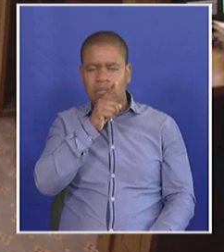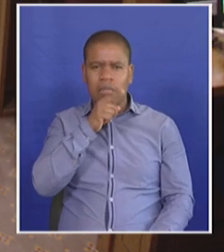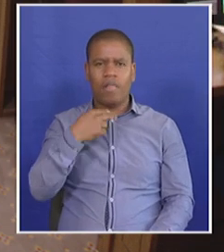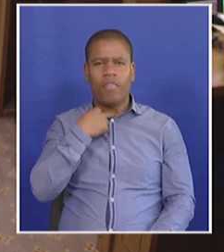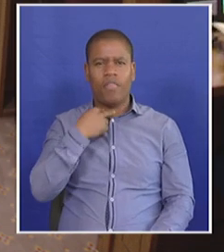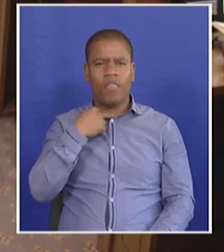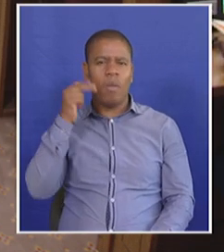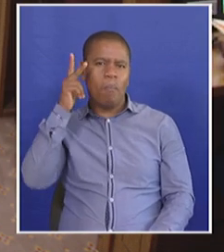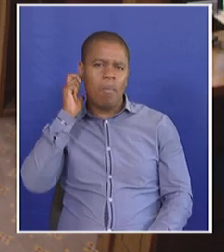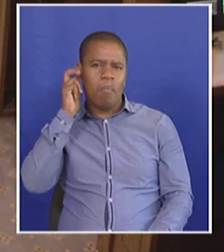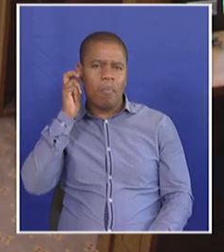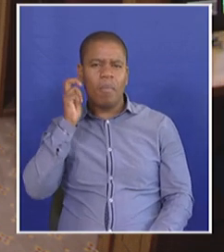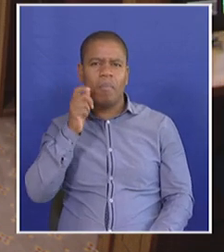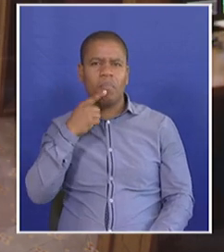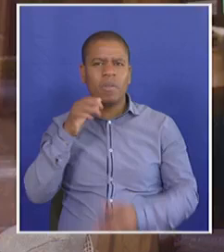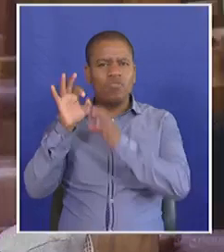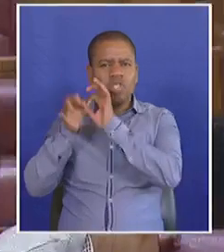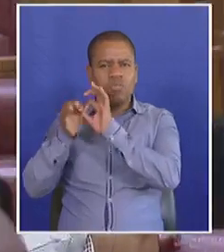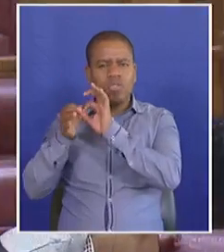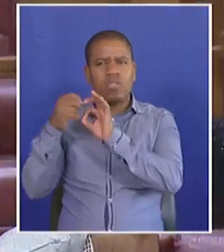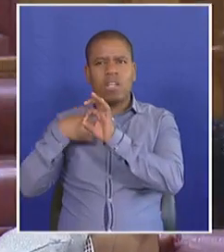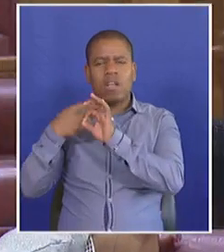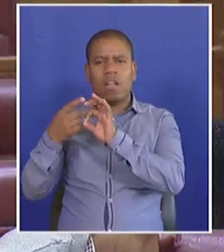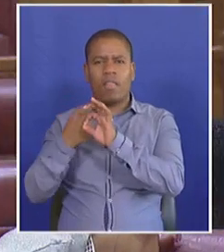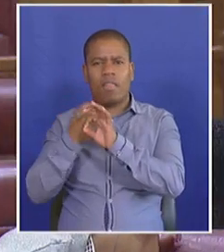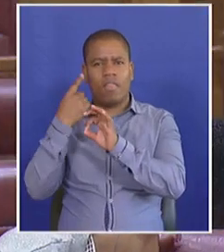Afrikaans. The translation into English. The Channel